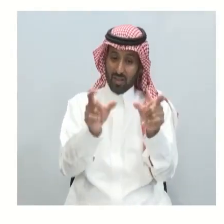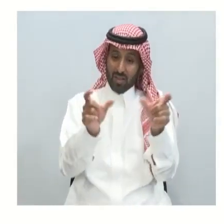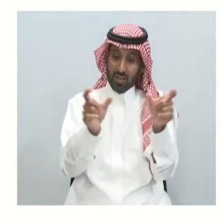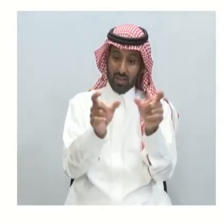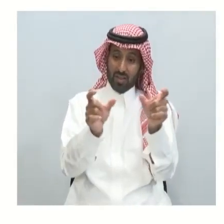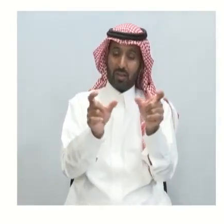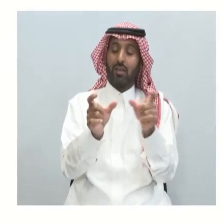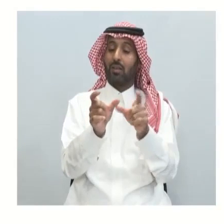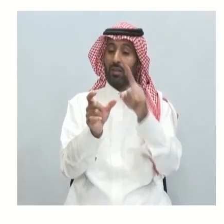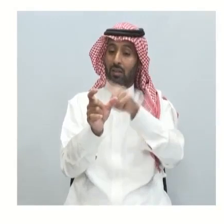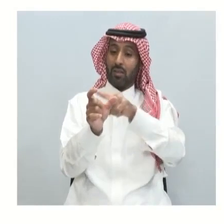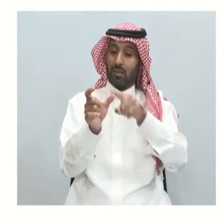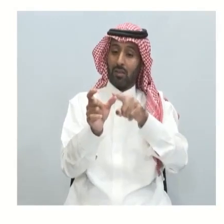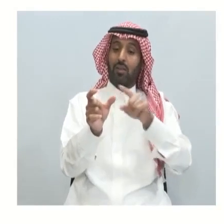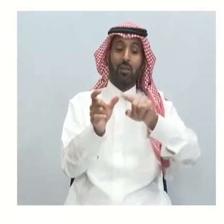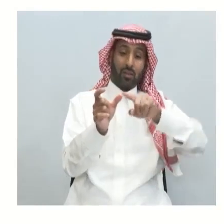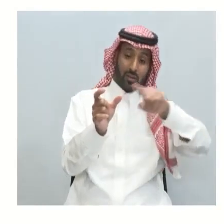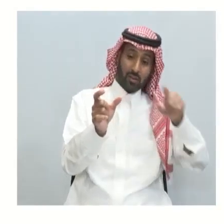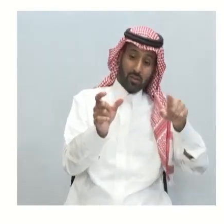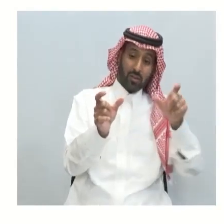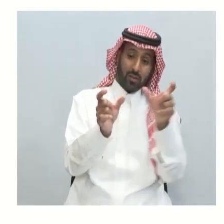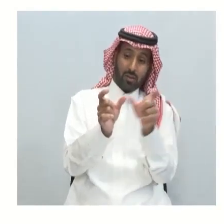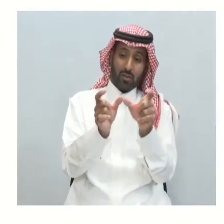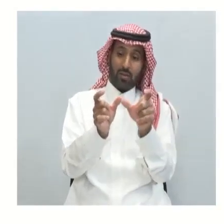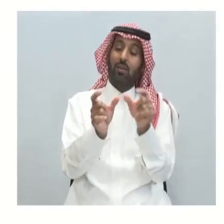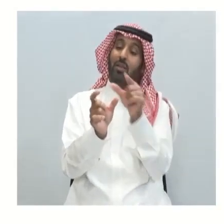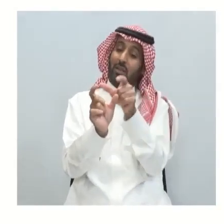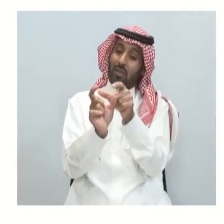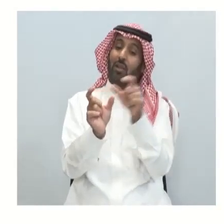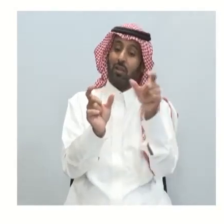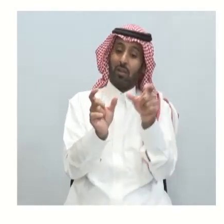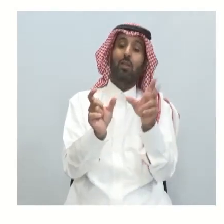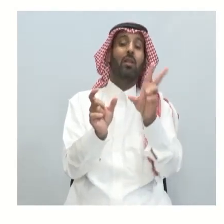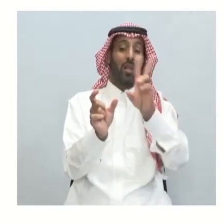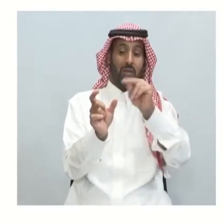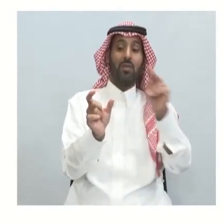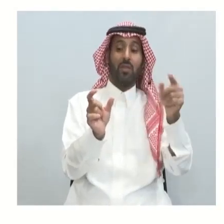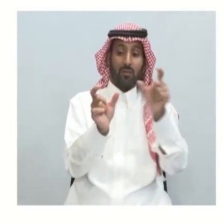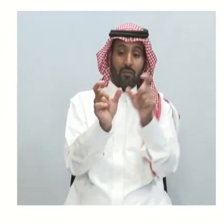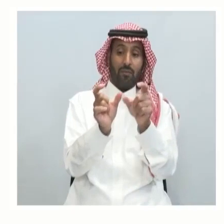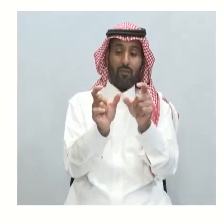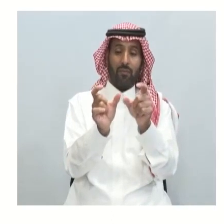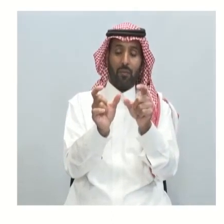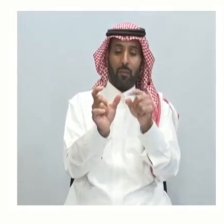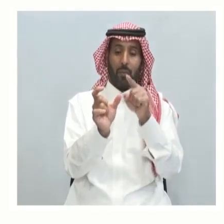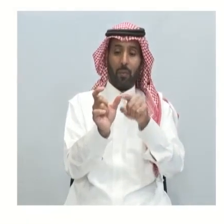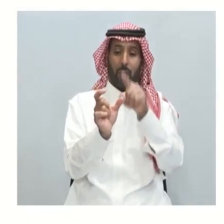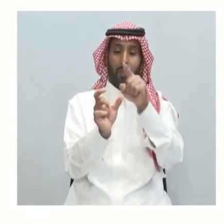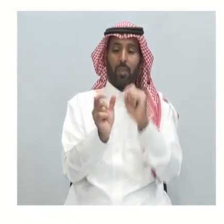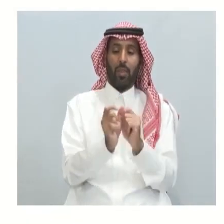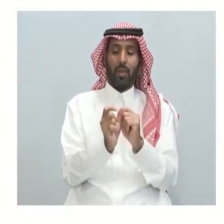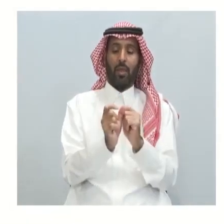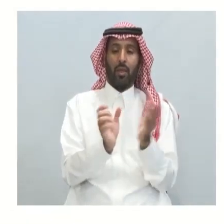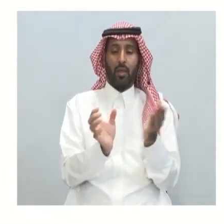المقابله هنا تساوي هنا هنا لاحظ معي اذا متساويه